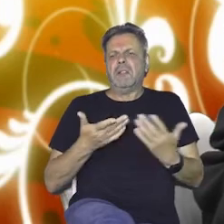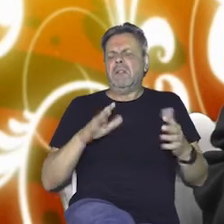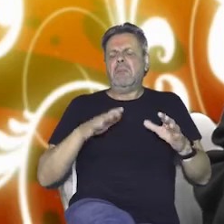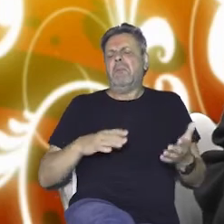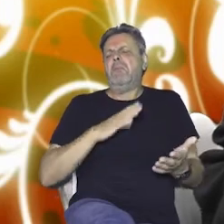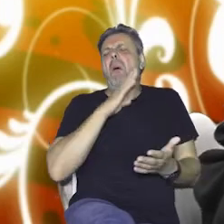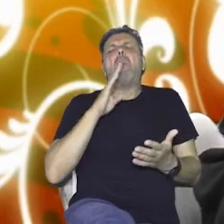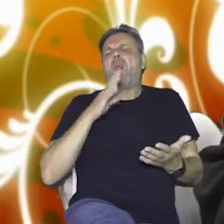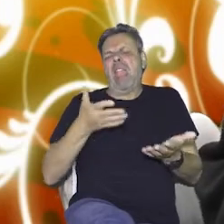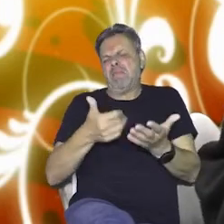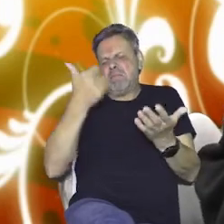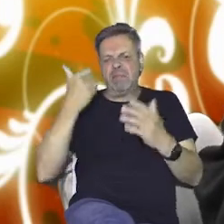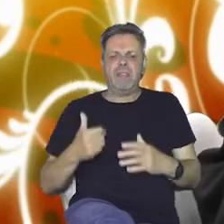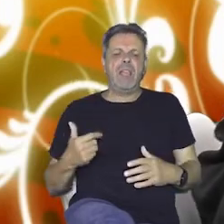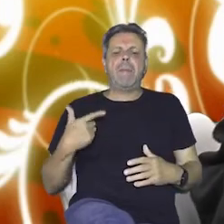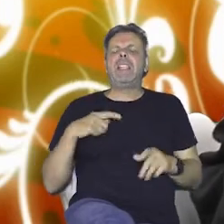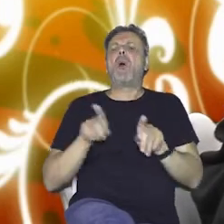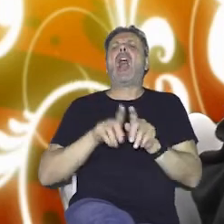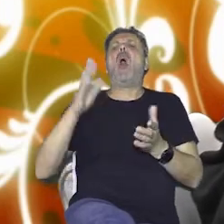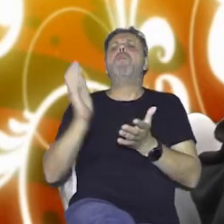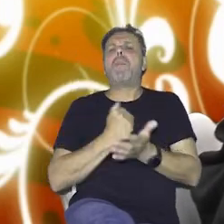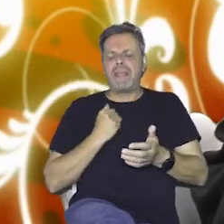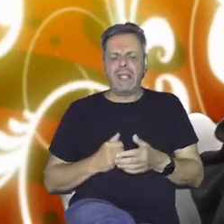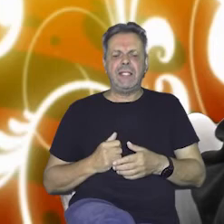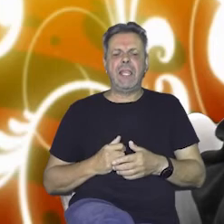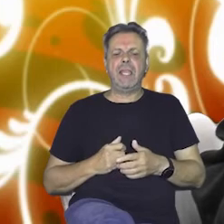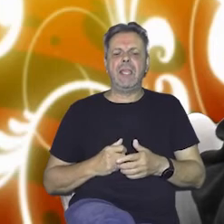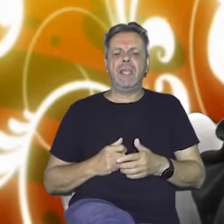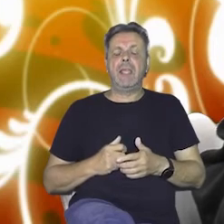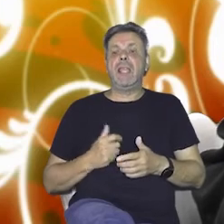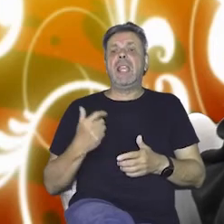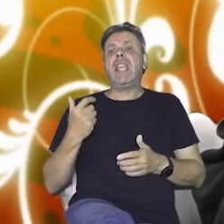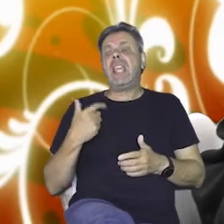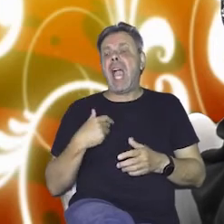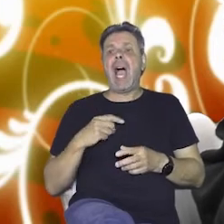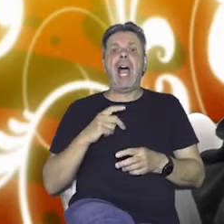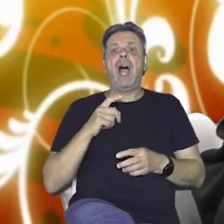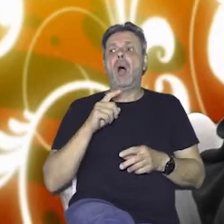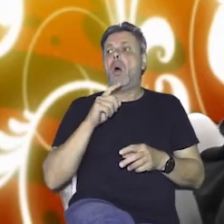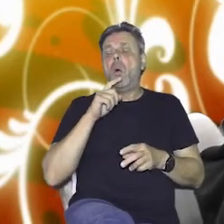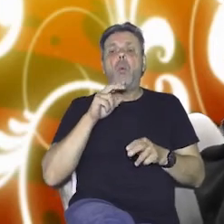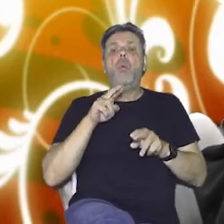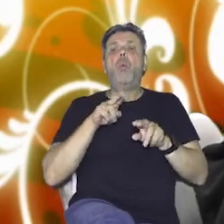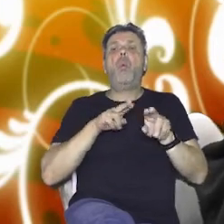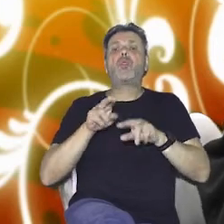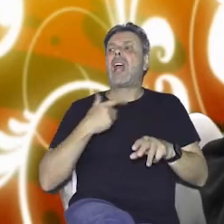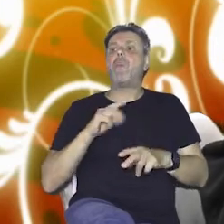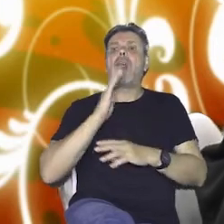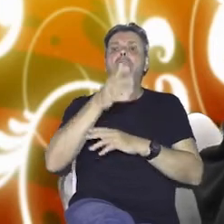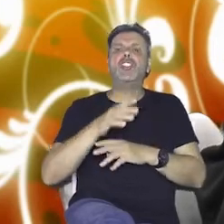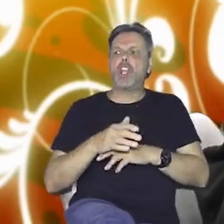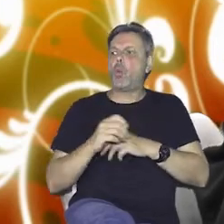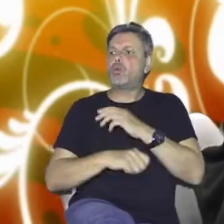bilo, mm-hmm. I smo kao pobjednici. I Kičo zove, ja u utorak moram ići u studio, a moram još